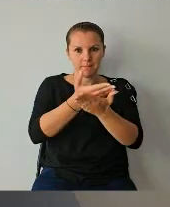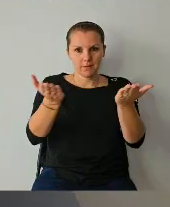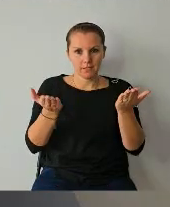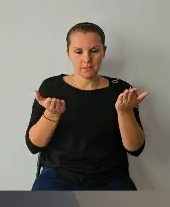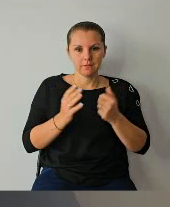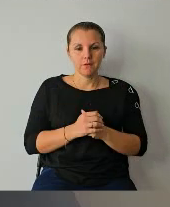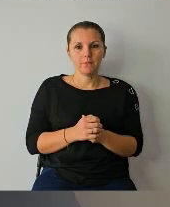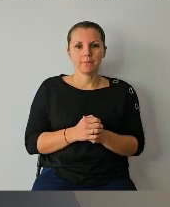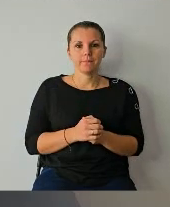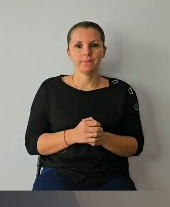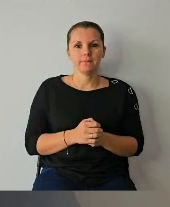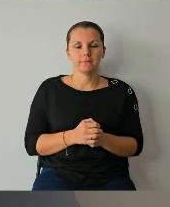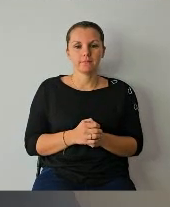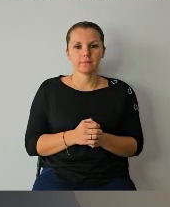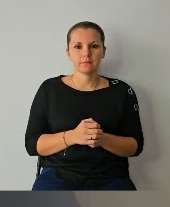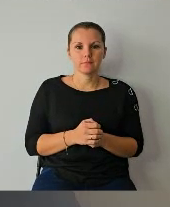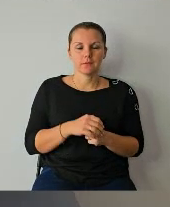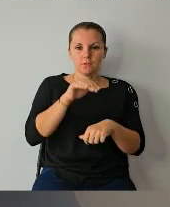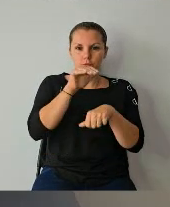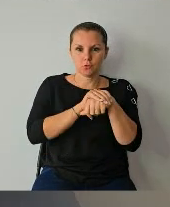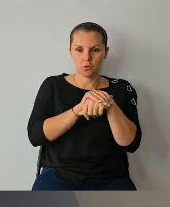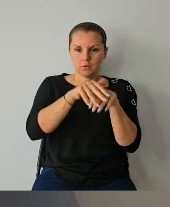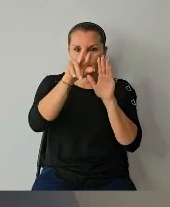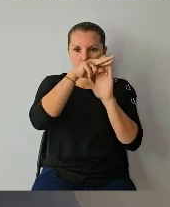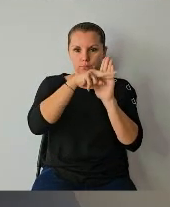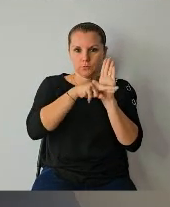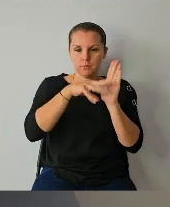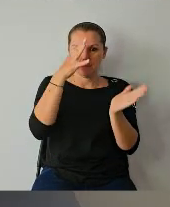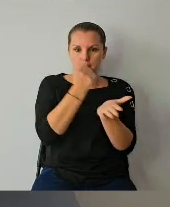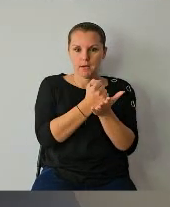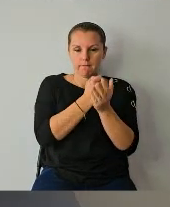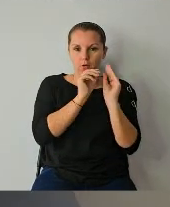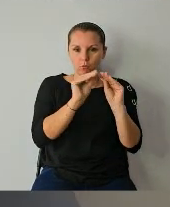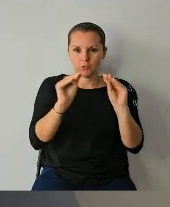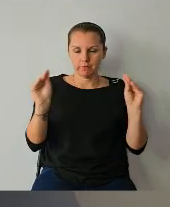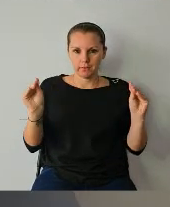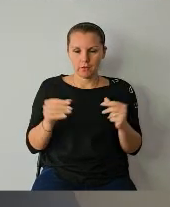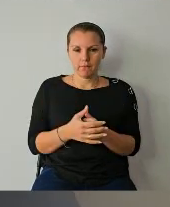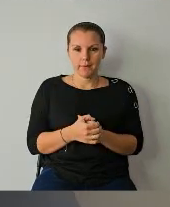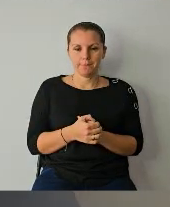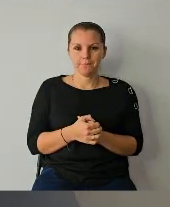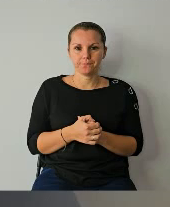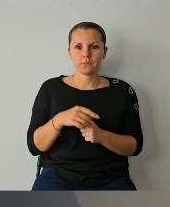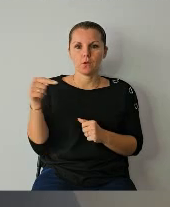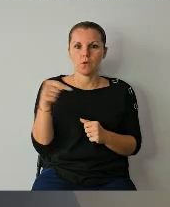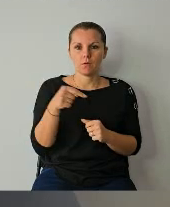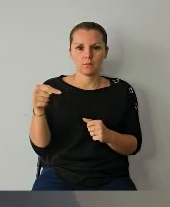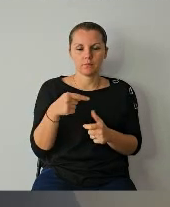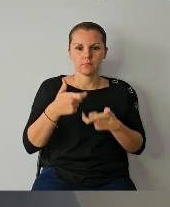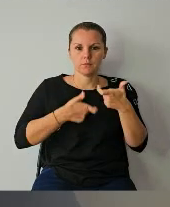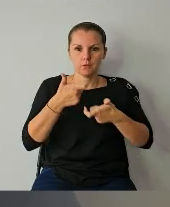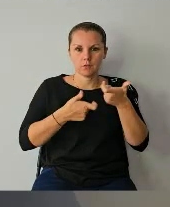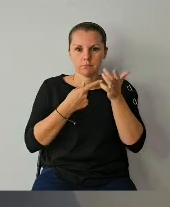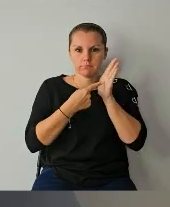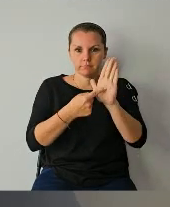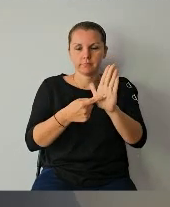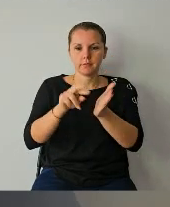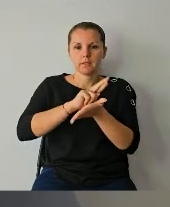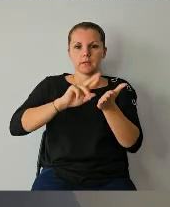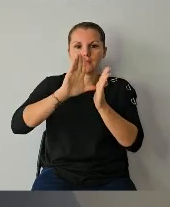Szanowni Państwo, zgodnie z przepisami prawa oświatowego obowiązek sporządzenia i przedstawienia Radzie